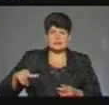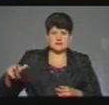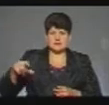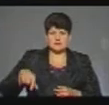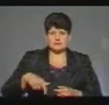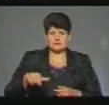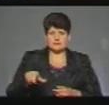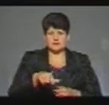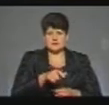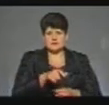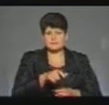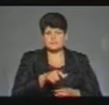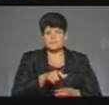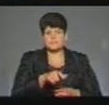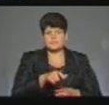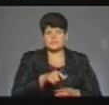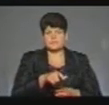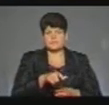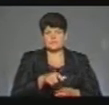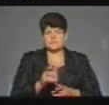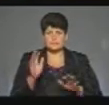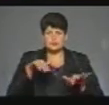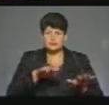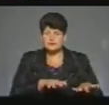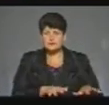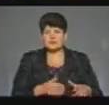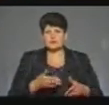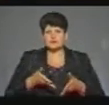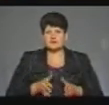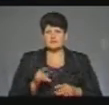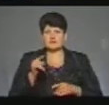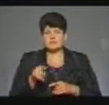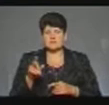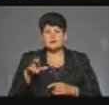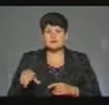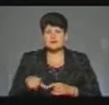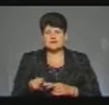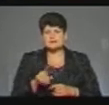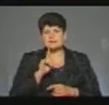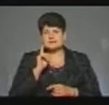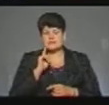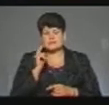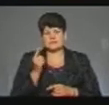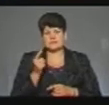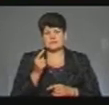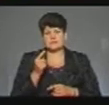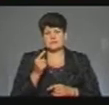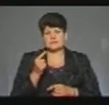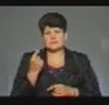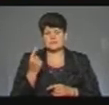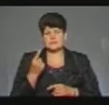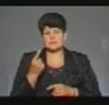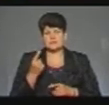воді черчать, нуртують. Ємся гродила в тім краю, де зелені ялички за нами до